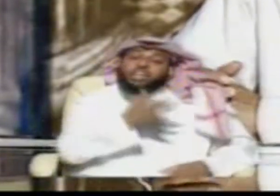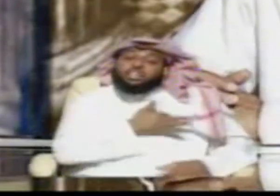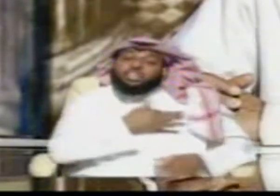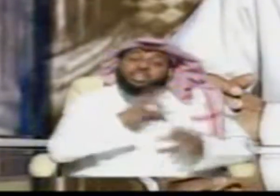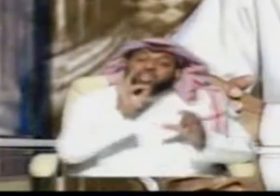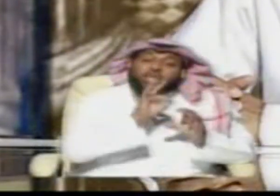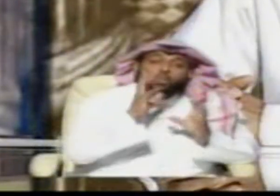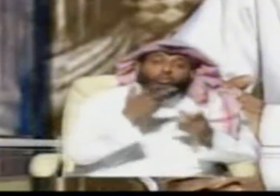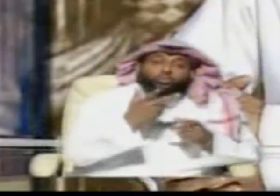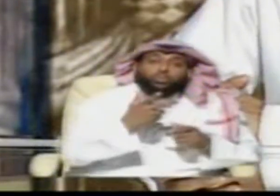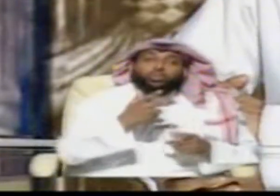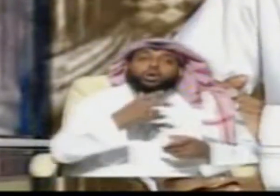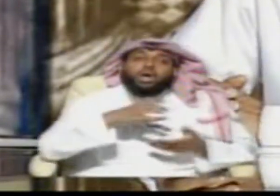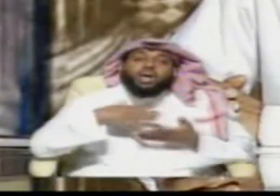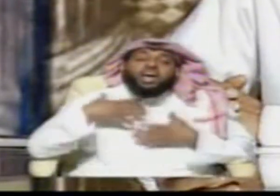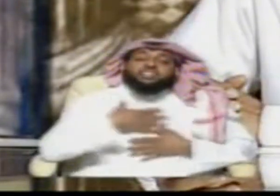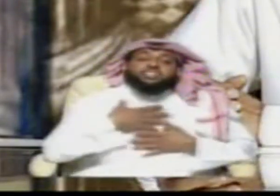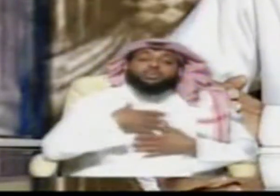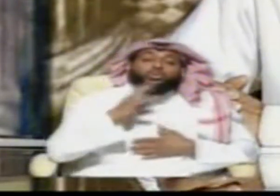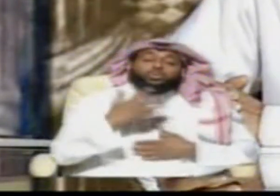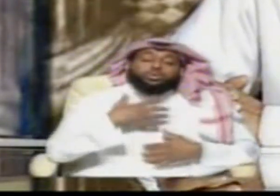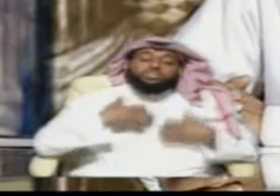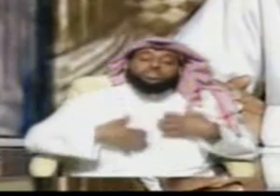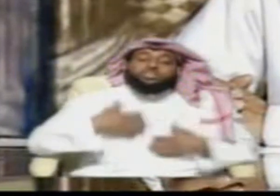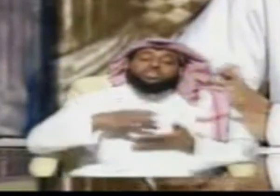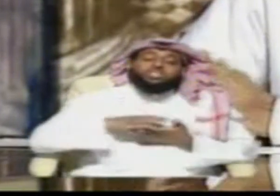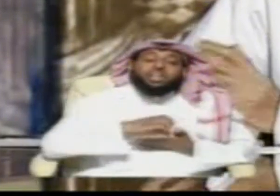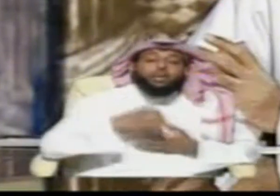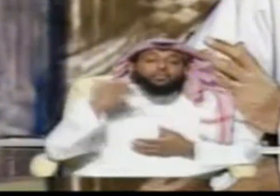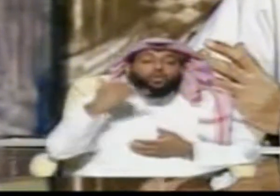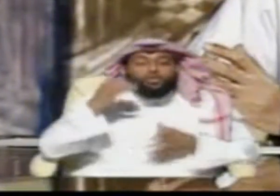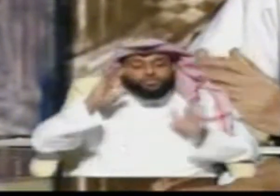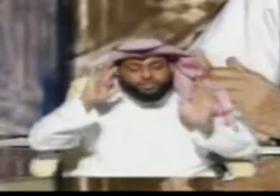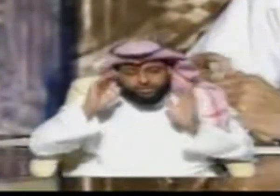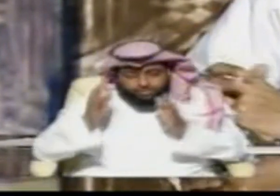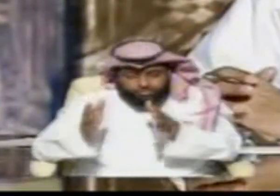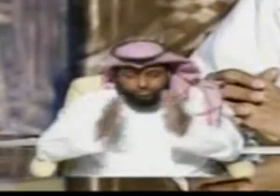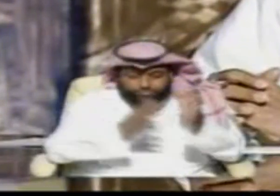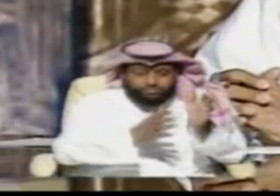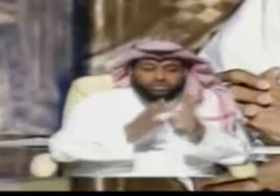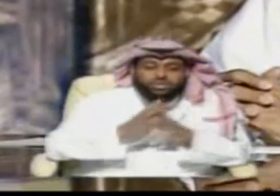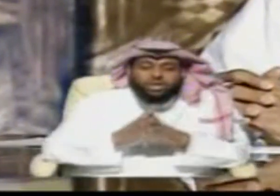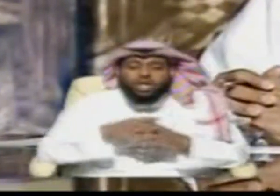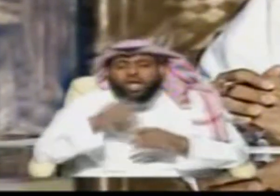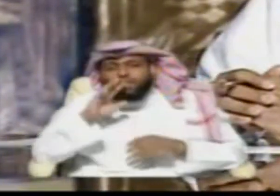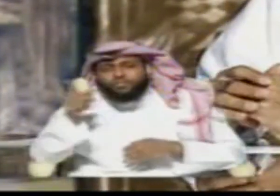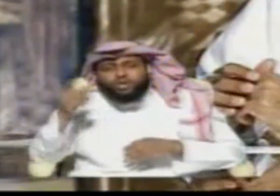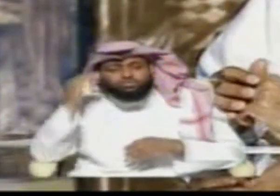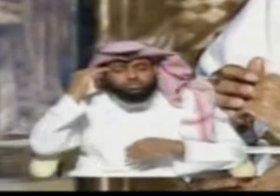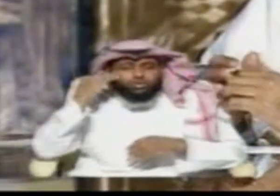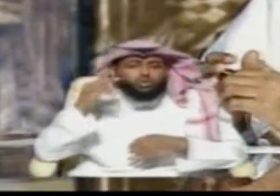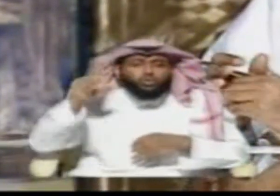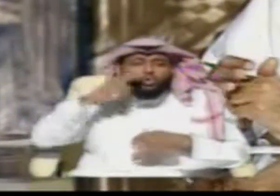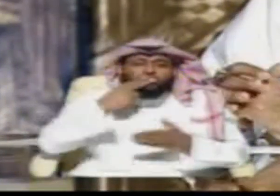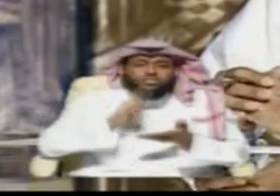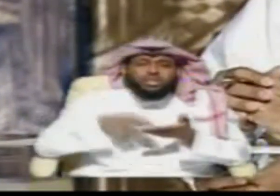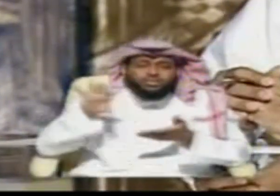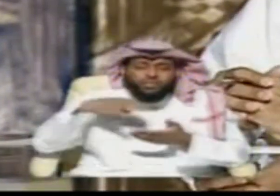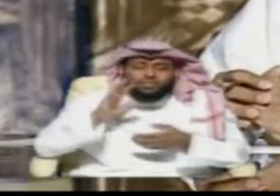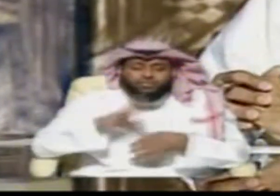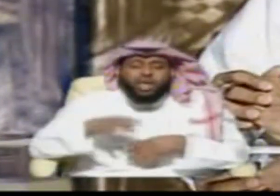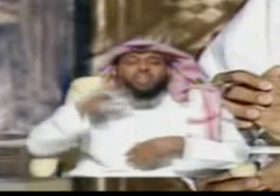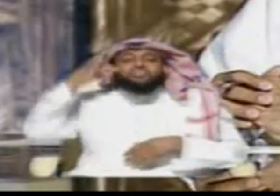الأخت الكريمة بسمة تقول: إذا كنت لا أعرف قيمة الذهب عندي وأخرجت زكاته